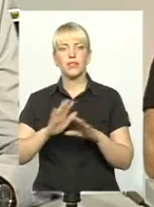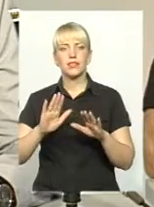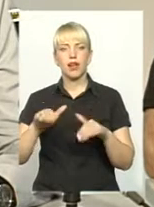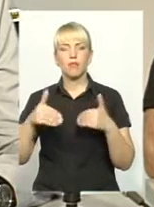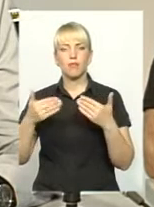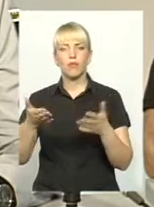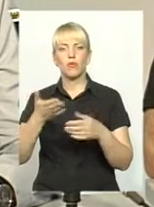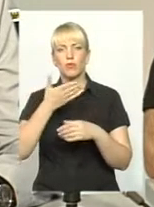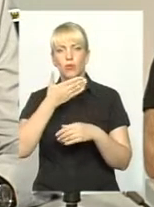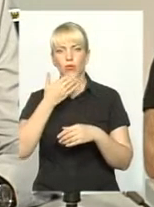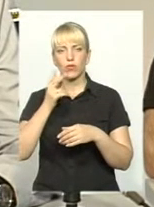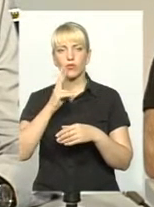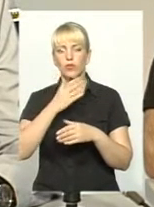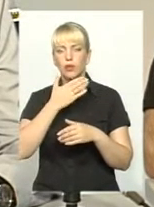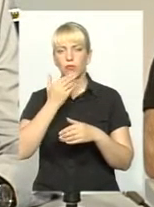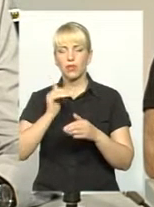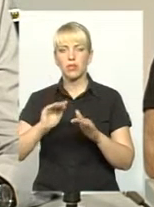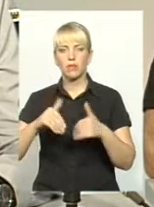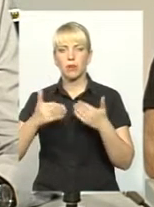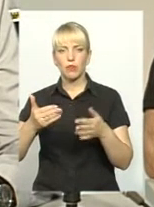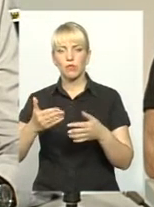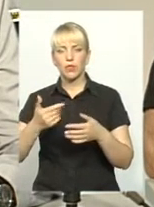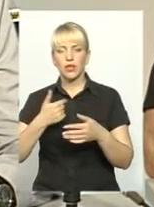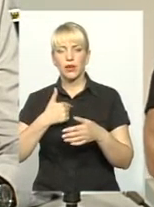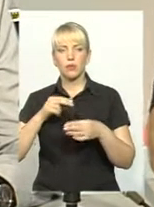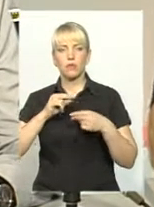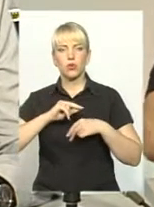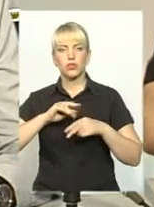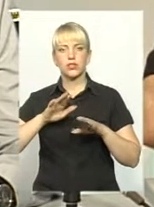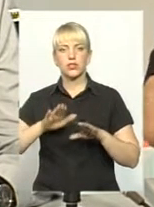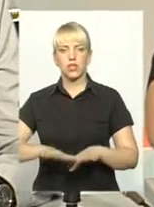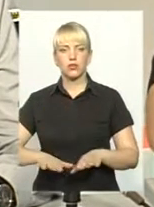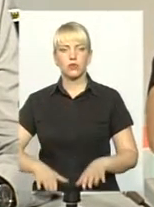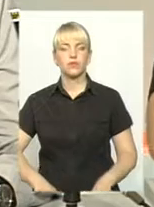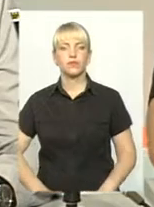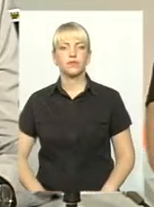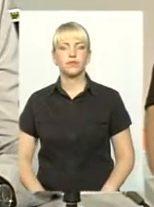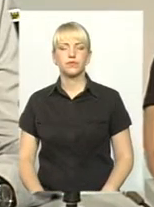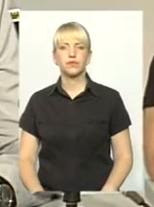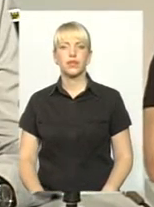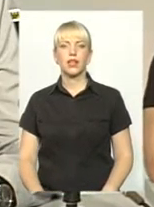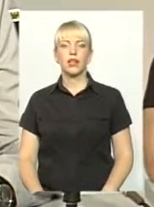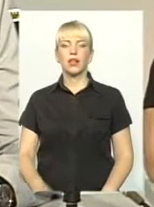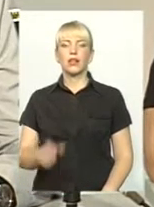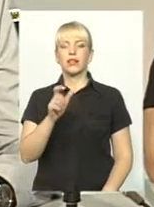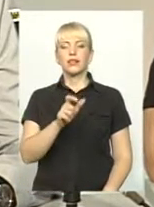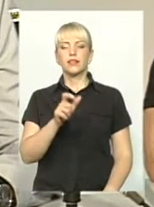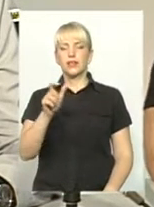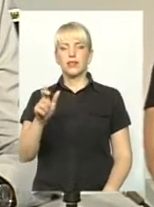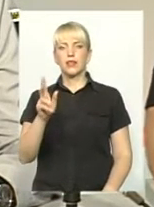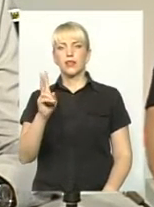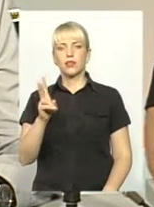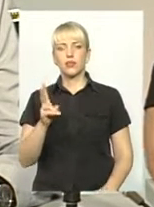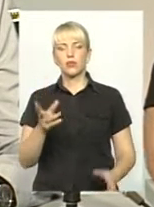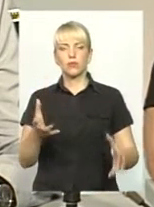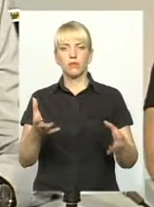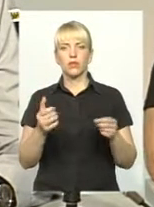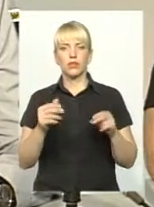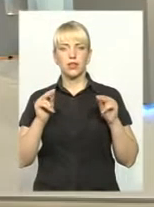не запропонували, ми їм не запропонували посади. Ті працівники поліції, які прийняли